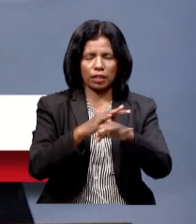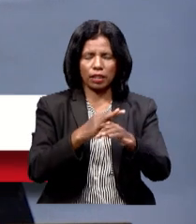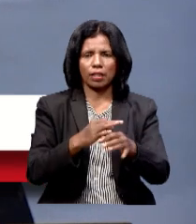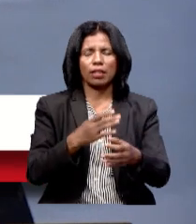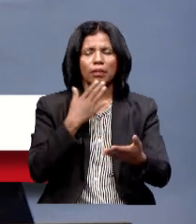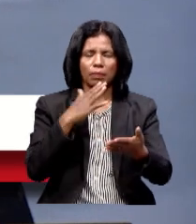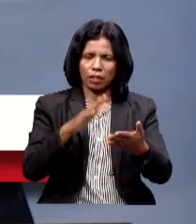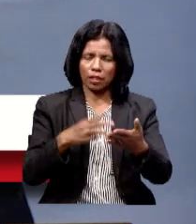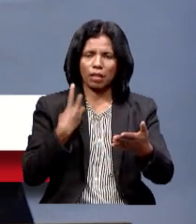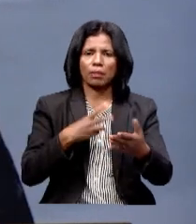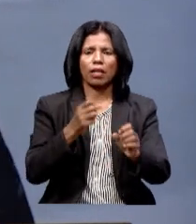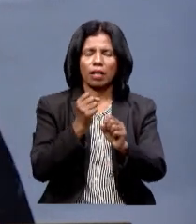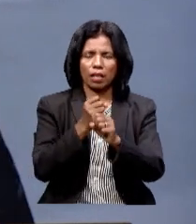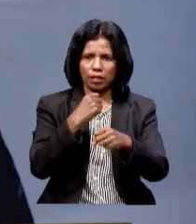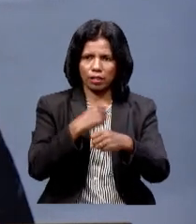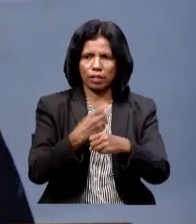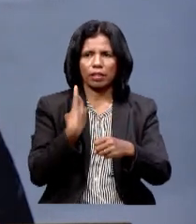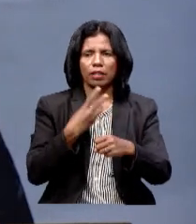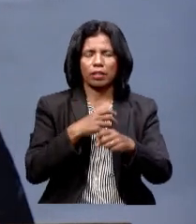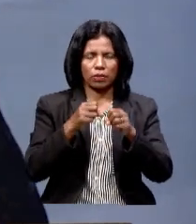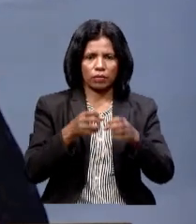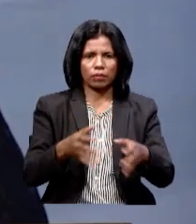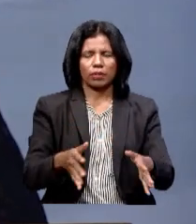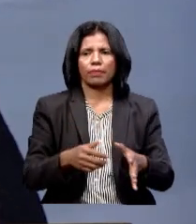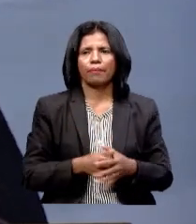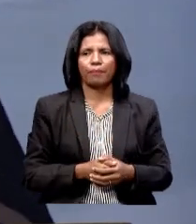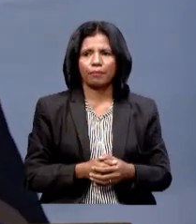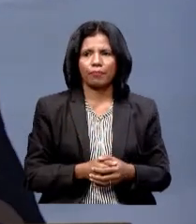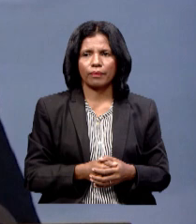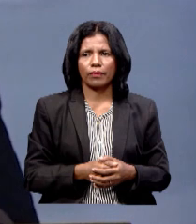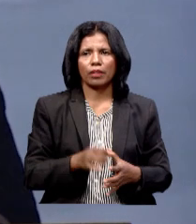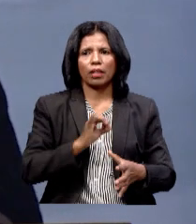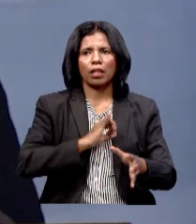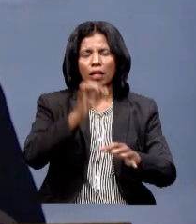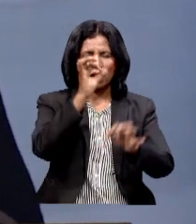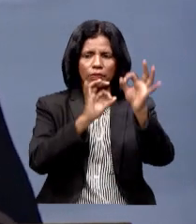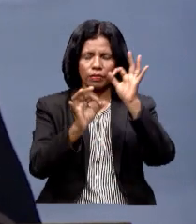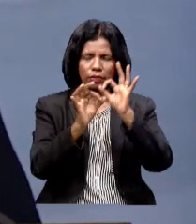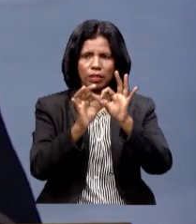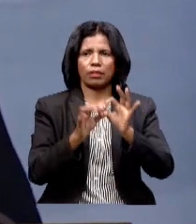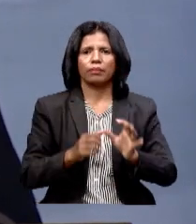ami hadiah buat nebe maladiak, kita husi kelatia. Hafiar kata ko,